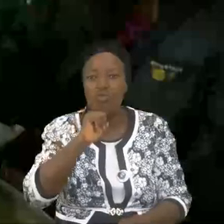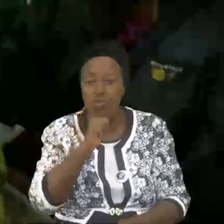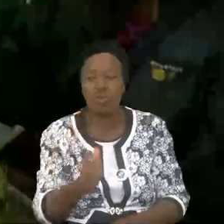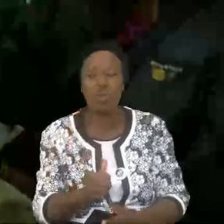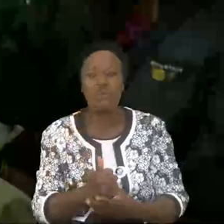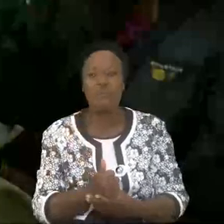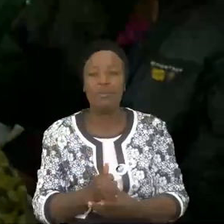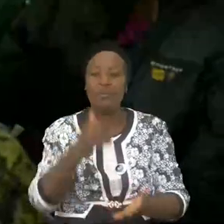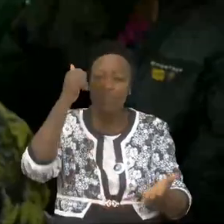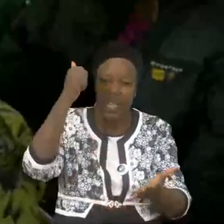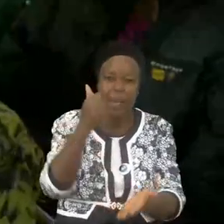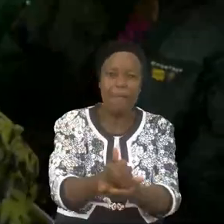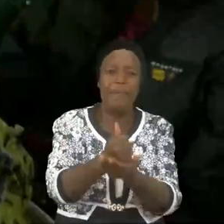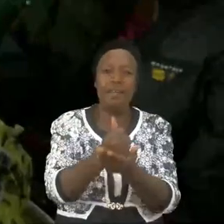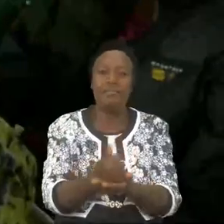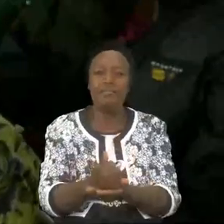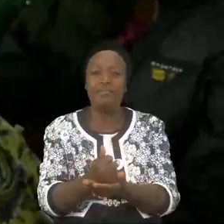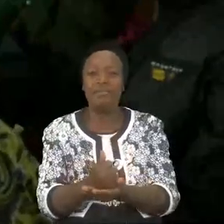pas. Amen.